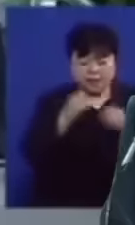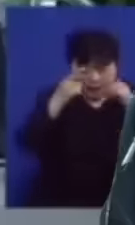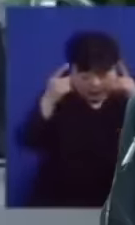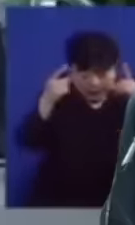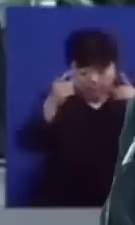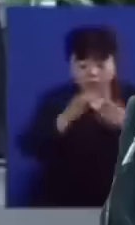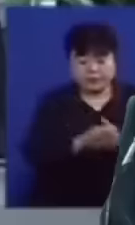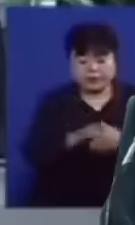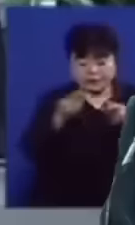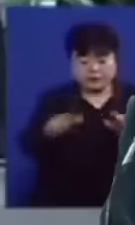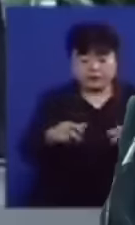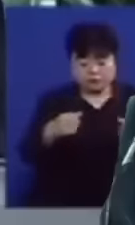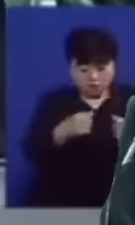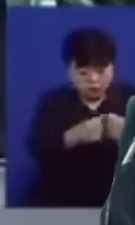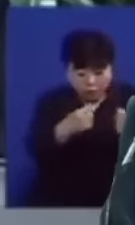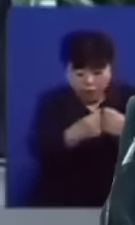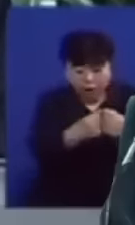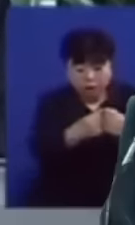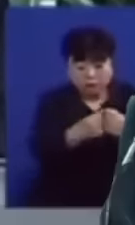깨달으면 이제부터 싸우라.